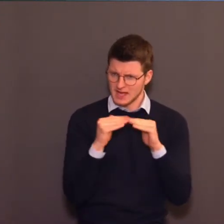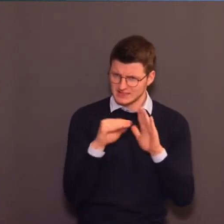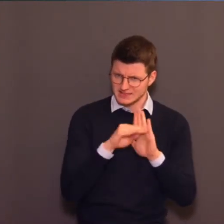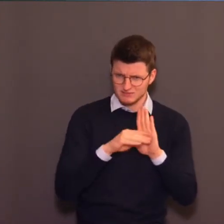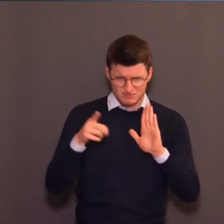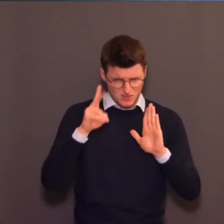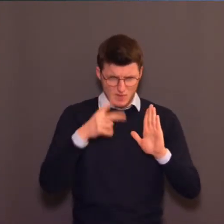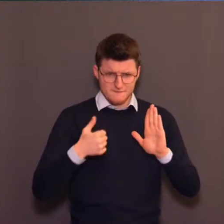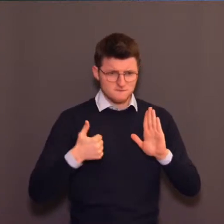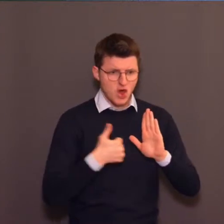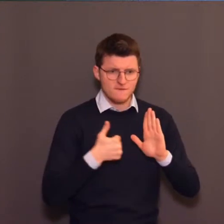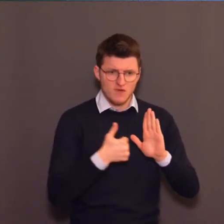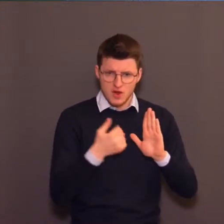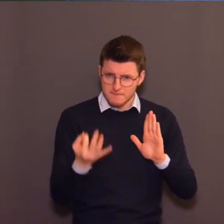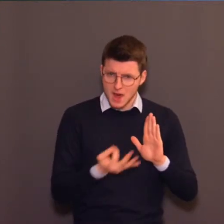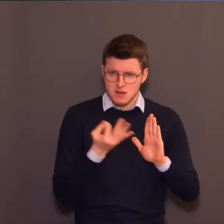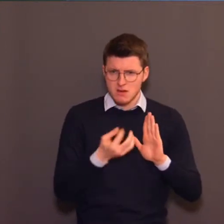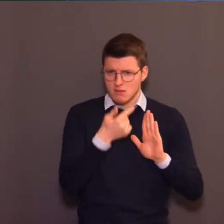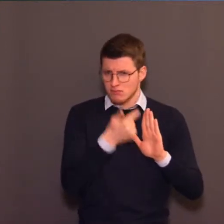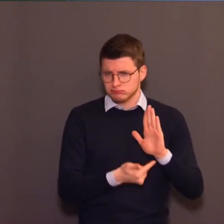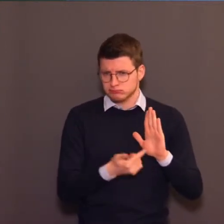daarbij cruciaal.